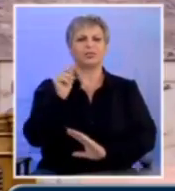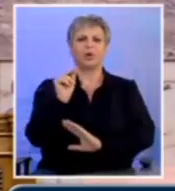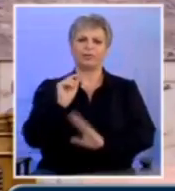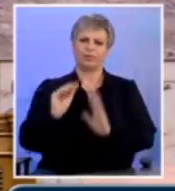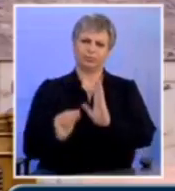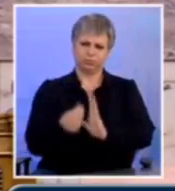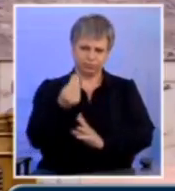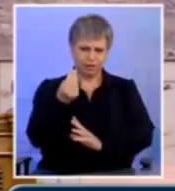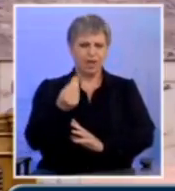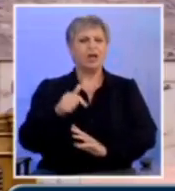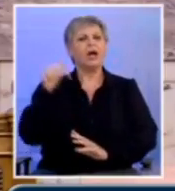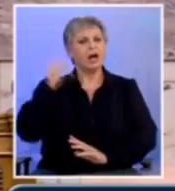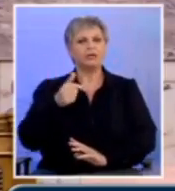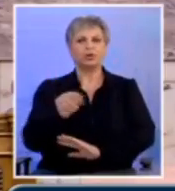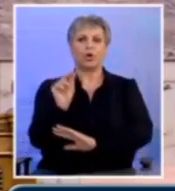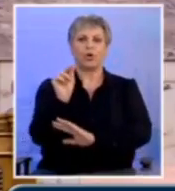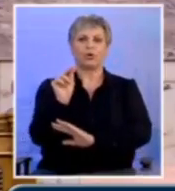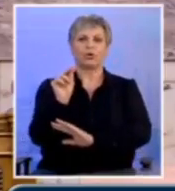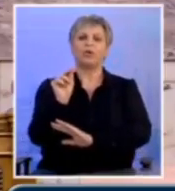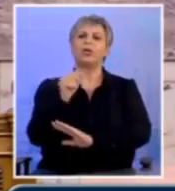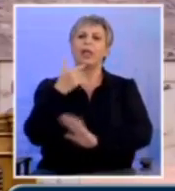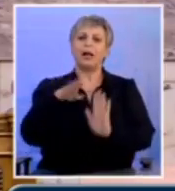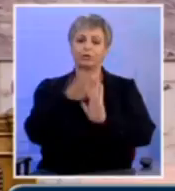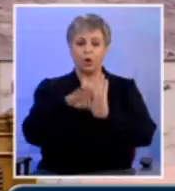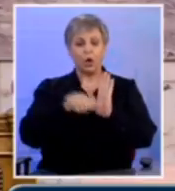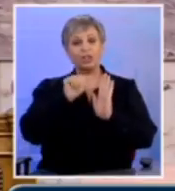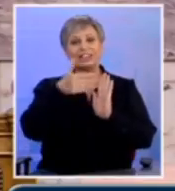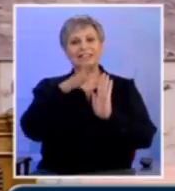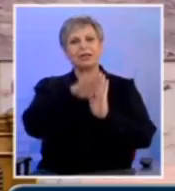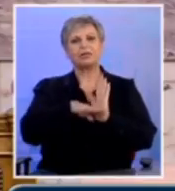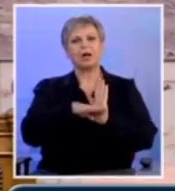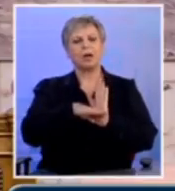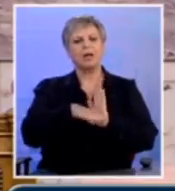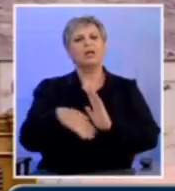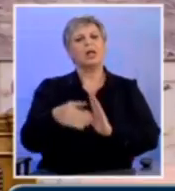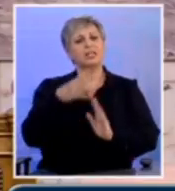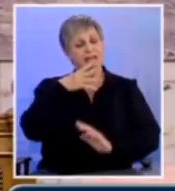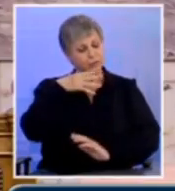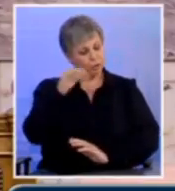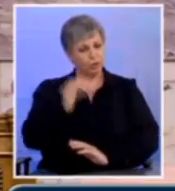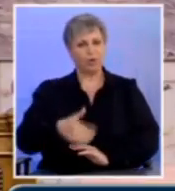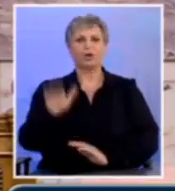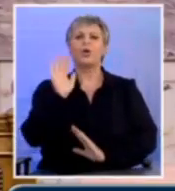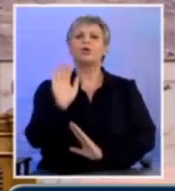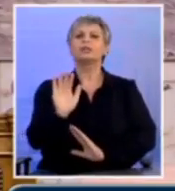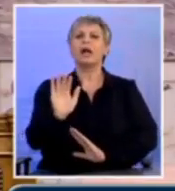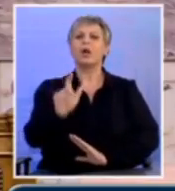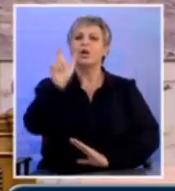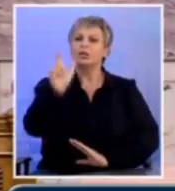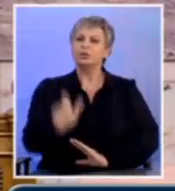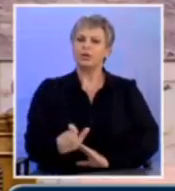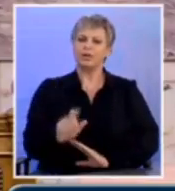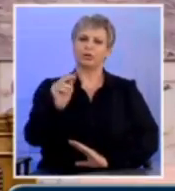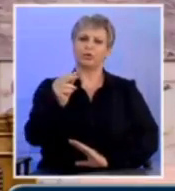το Σύνταγμα, θα καλέσω τον κύριο συνάδελφο να δώσει πολιτικό όρκο όπως δήλωσε.